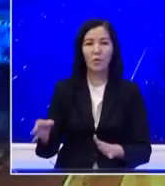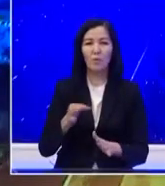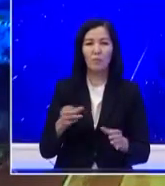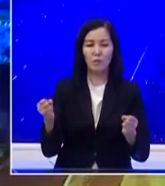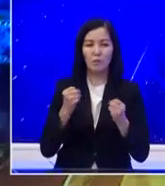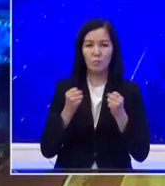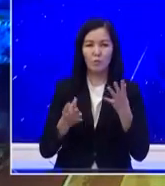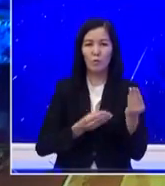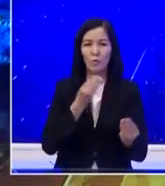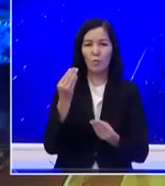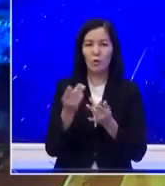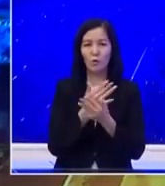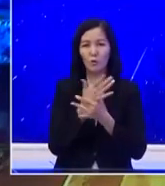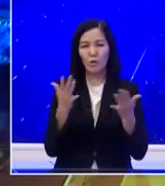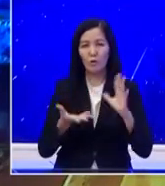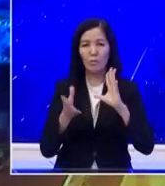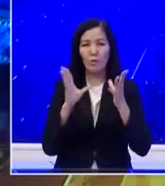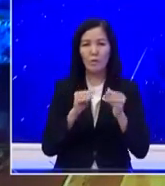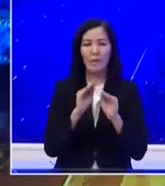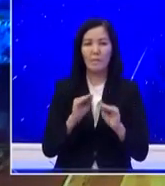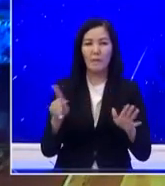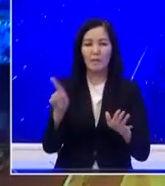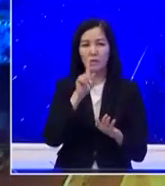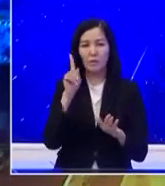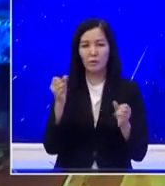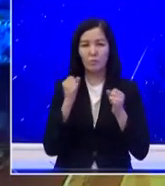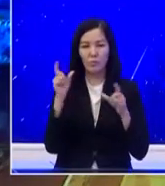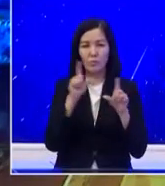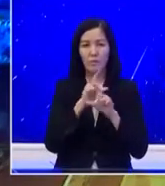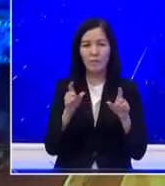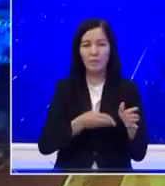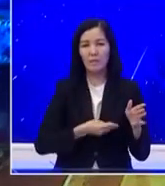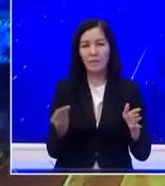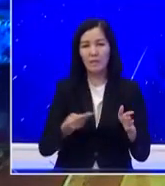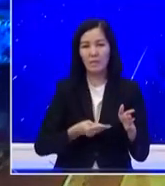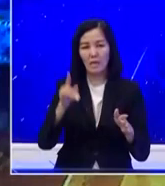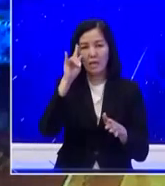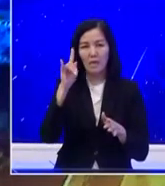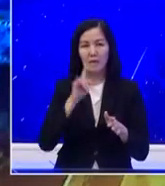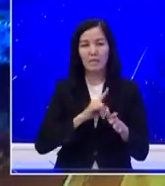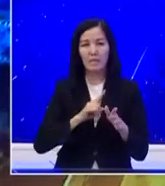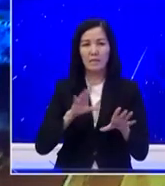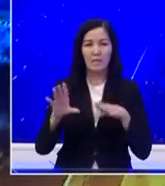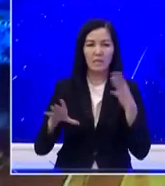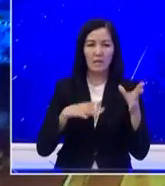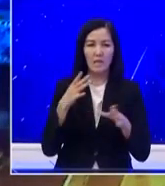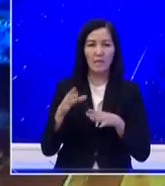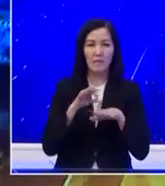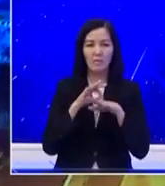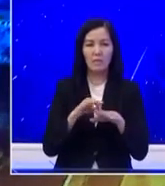Облыстық спорттық ойын түрлері бойынша балалар мен жасөспірімдер спорт мектебінің теннисшілері Қазақстан біріншілігіне дайындалып